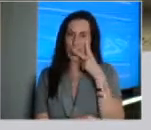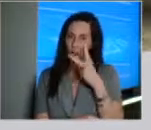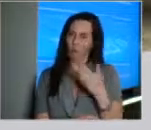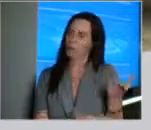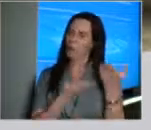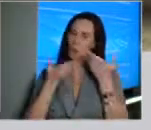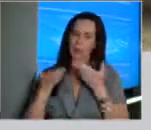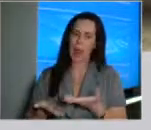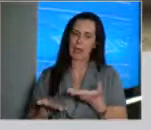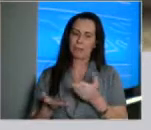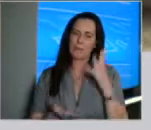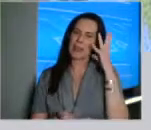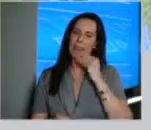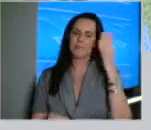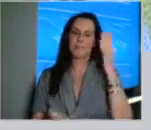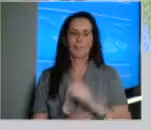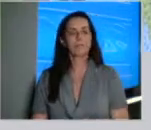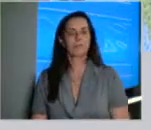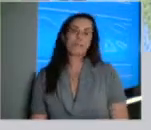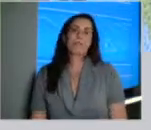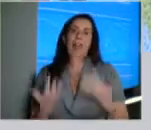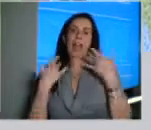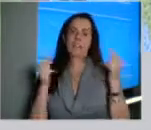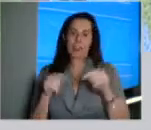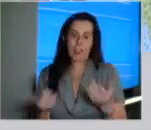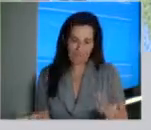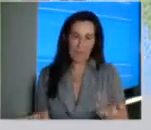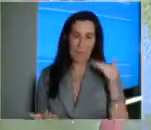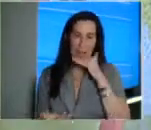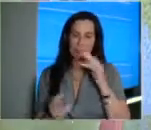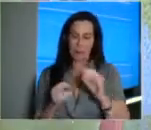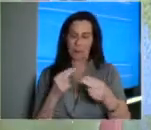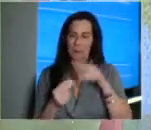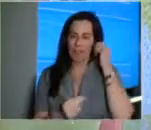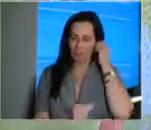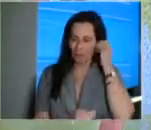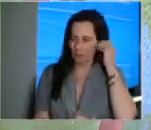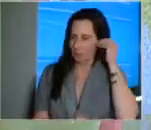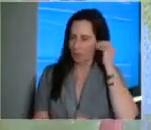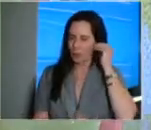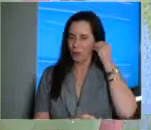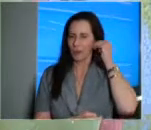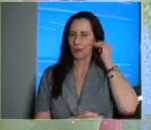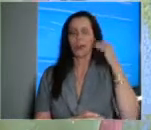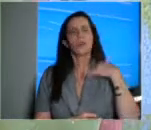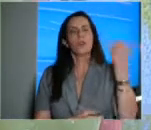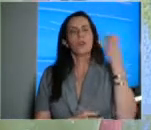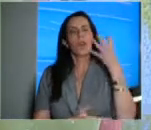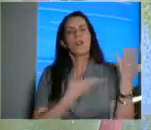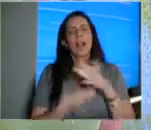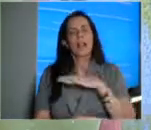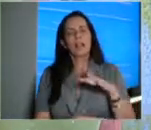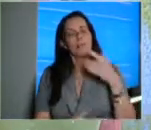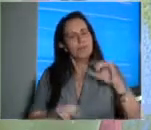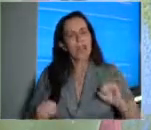אתם מוזמנים, בכיף. אביב הגיע ופסח ממש מתקרב. אז אנחנו תמיד אוהבים לארח בתוכנית שלנו